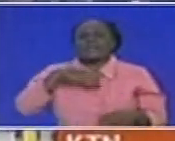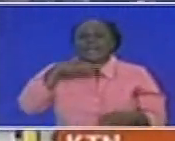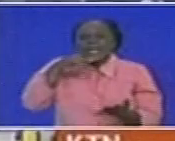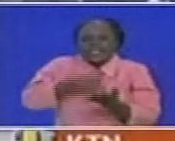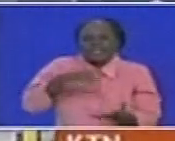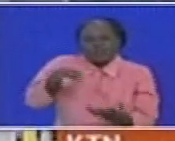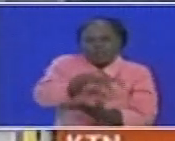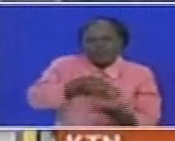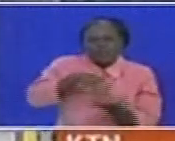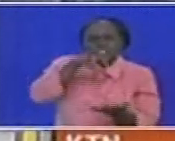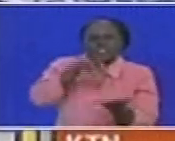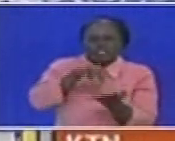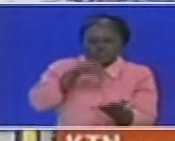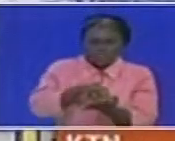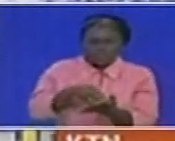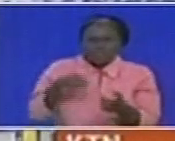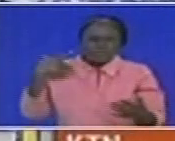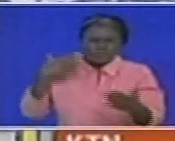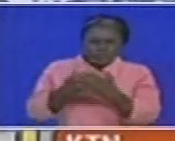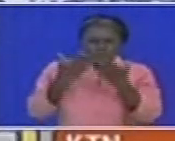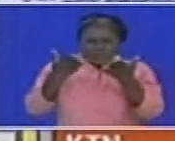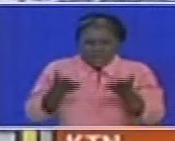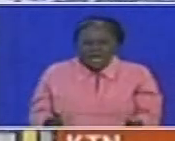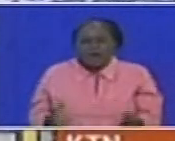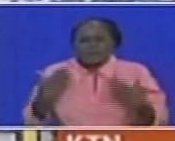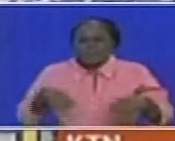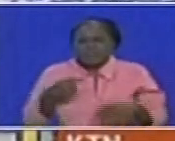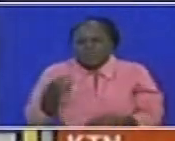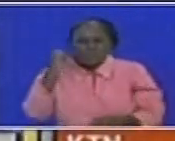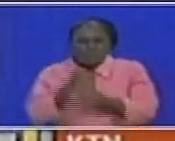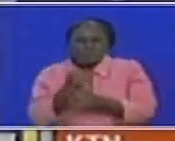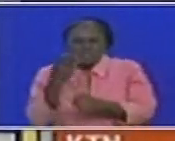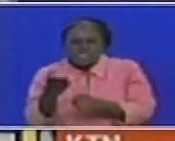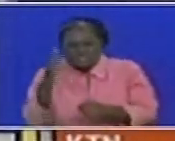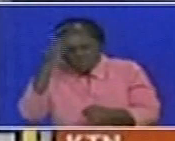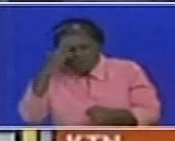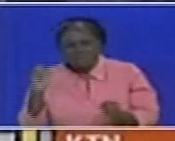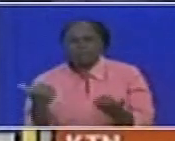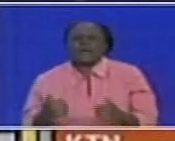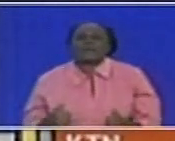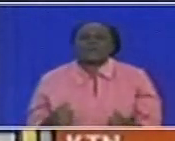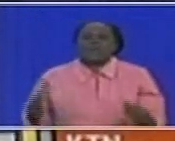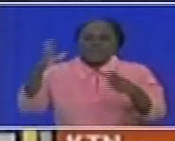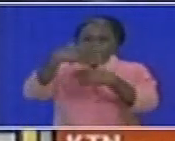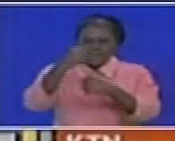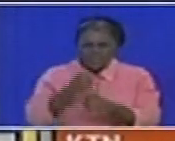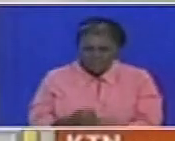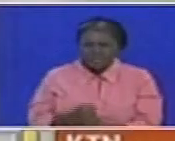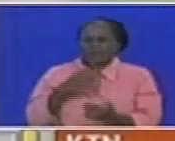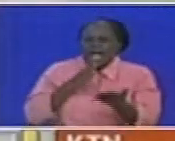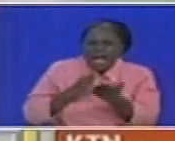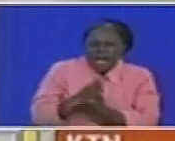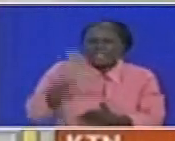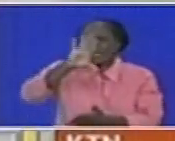wakiuawa kwa kupigwa risasi, na hadi leo waliotekeleza mauaji hayo hawajajulikana. Shirika la kijamii la Haki Afrika